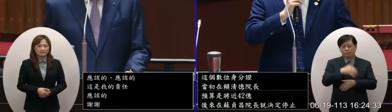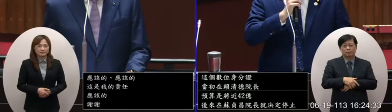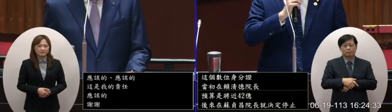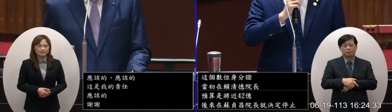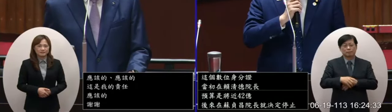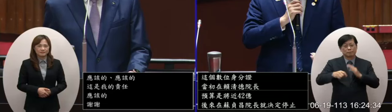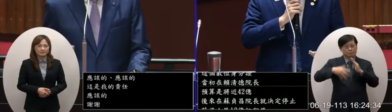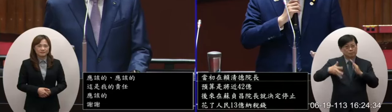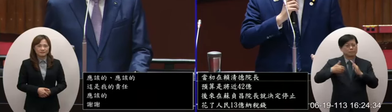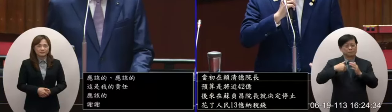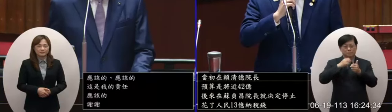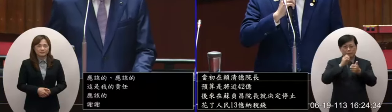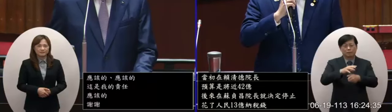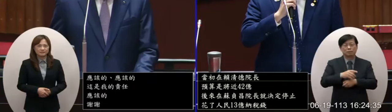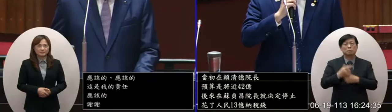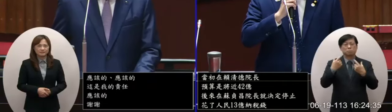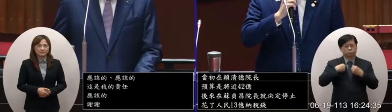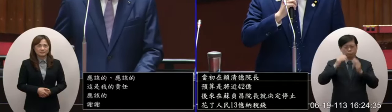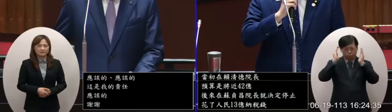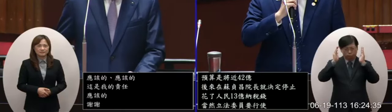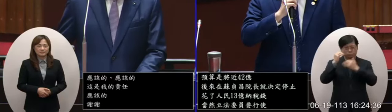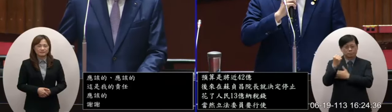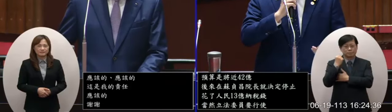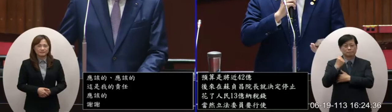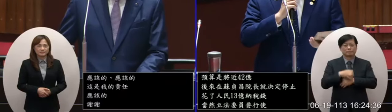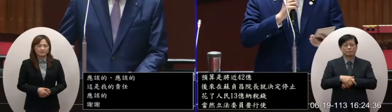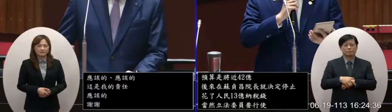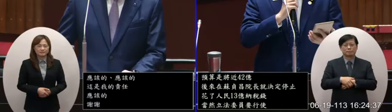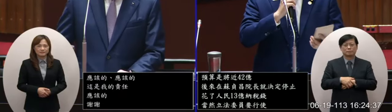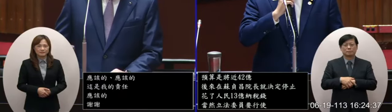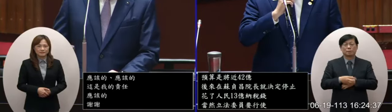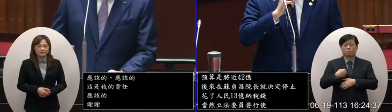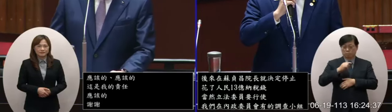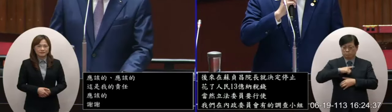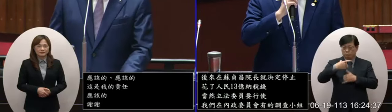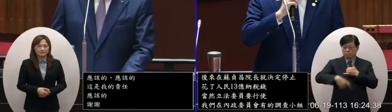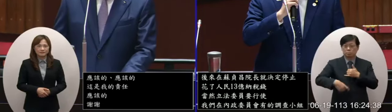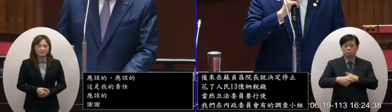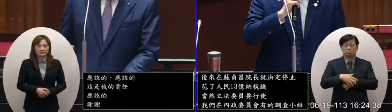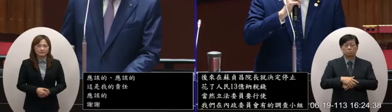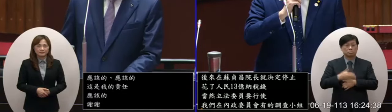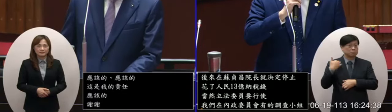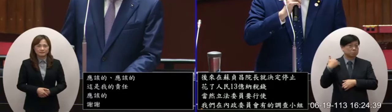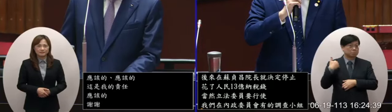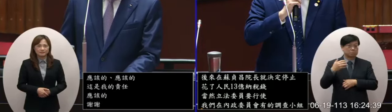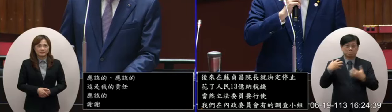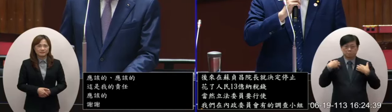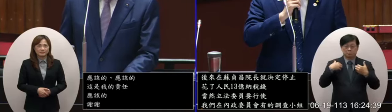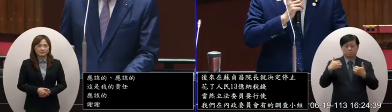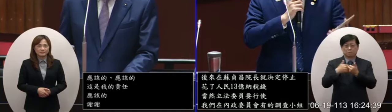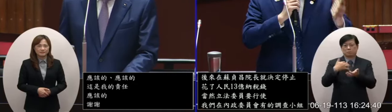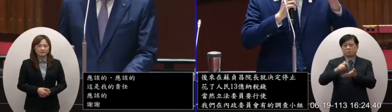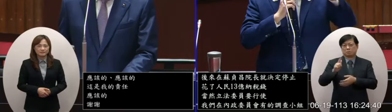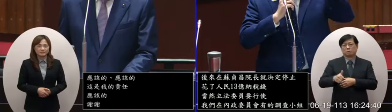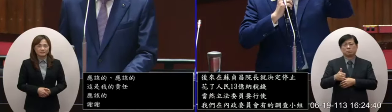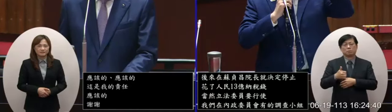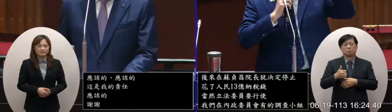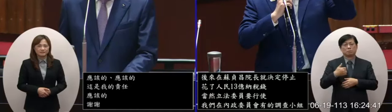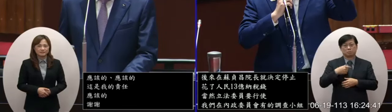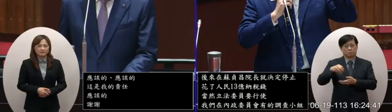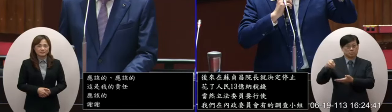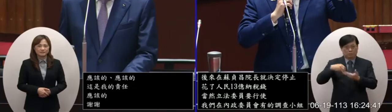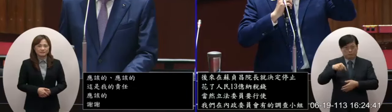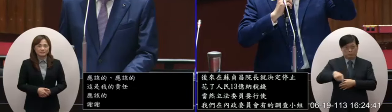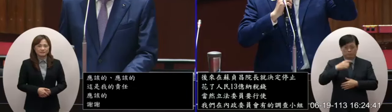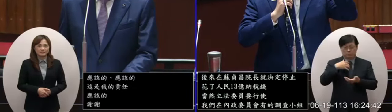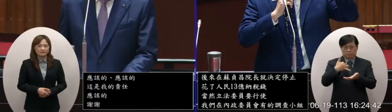长分享，就是说其实我们都很认真努力啊，因为我个人哦本身过去一直担任会计师的工作，所以我特别带了一